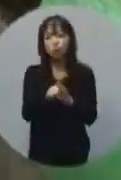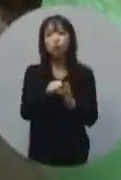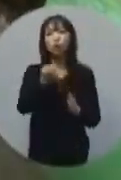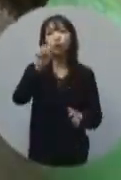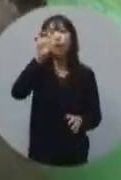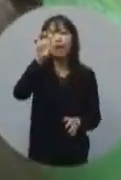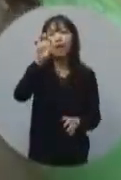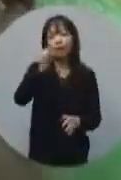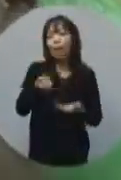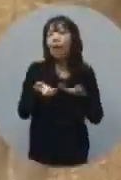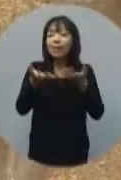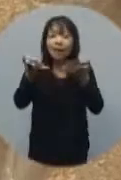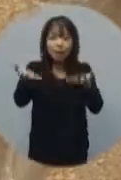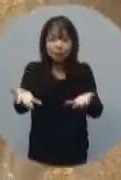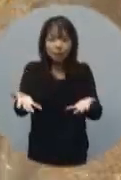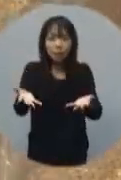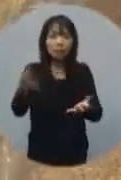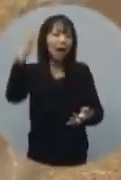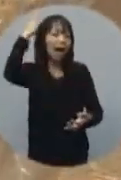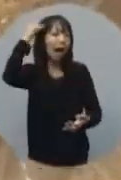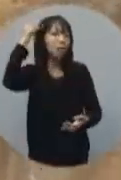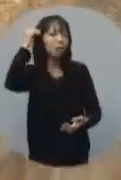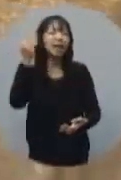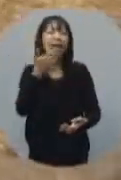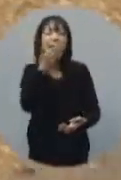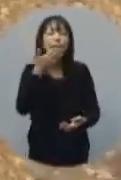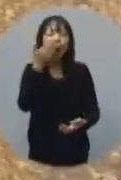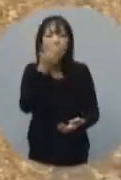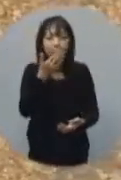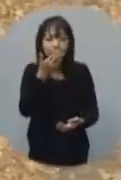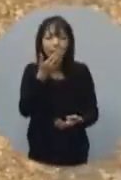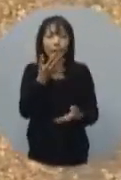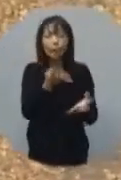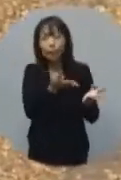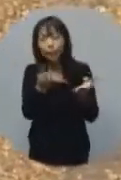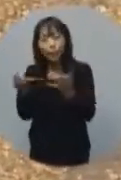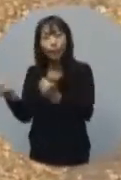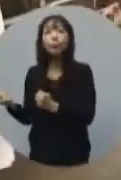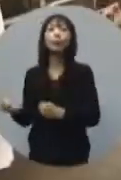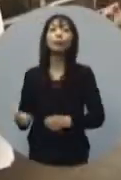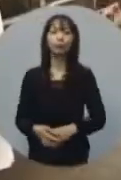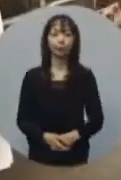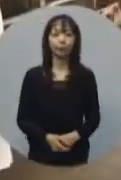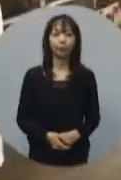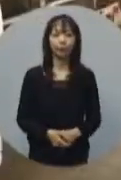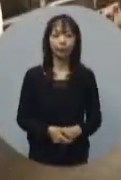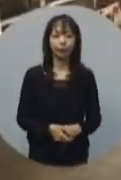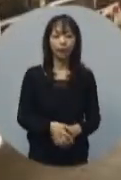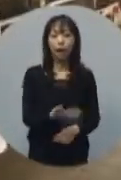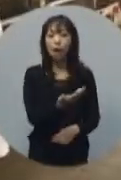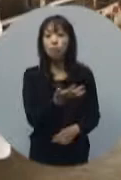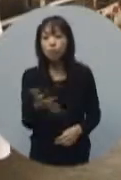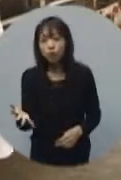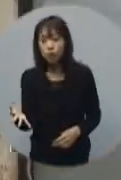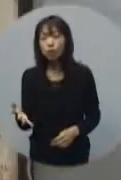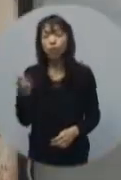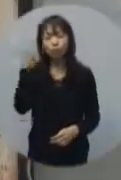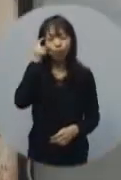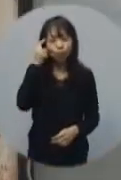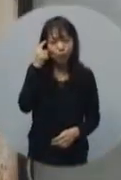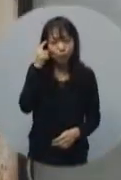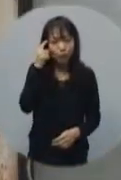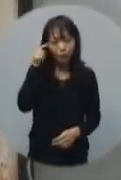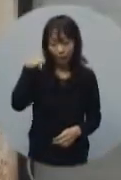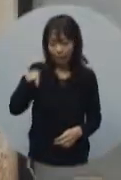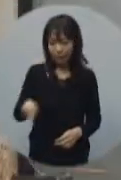で、すごく油に甘みが出るようになってると思います。水にもこだわりを持